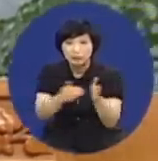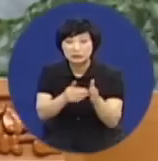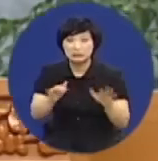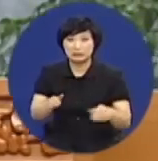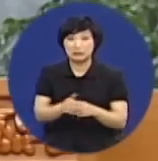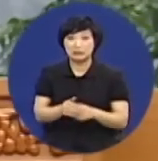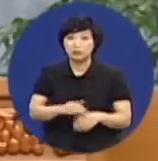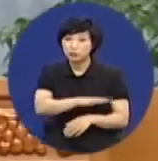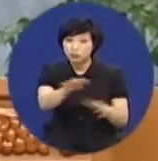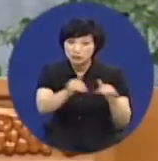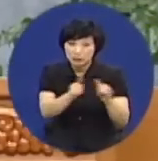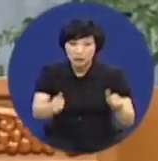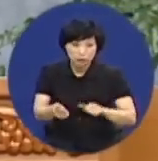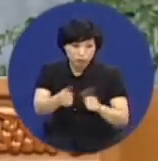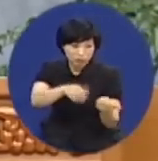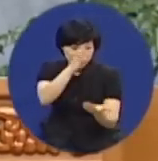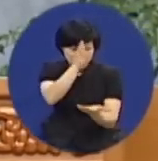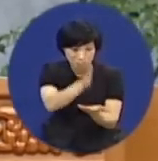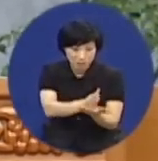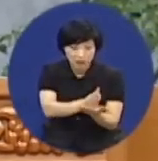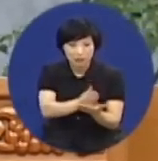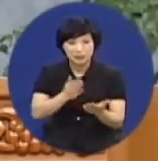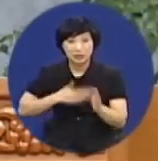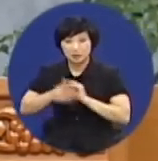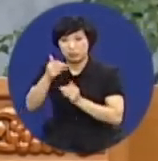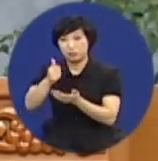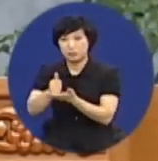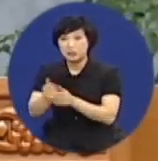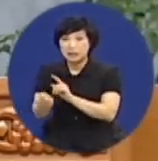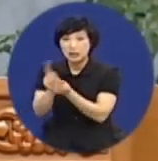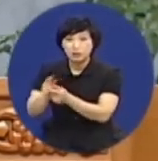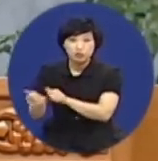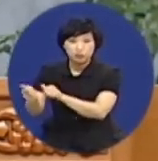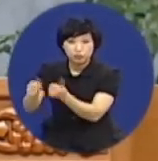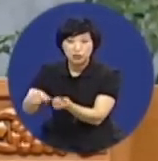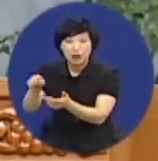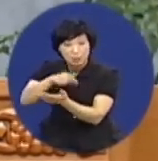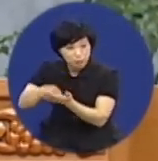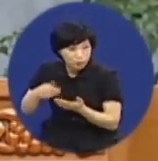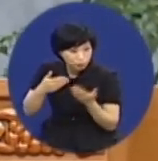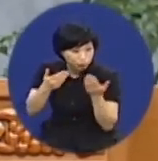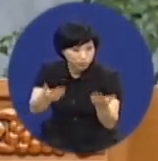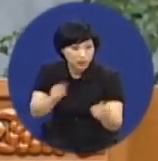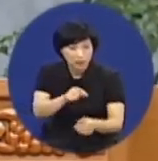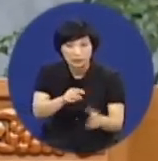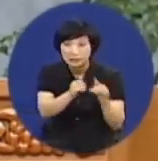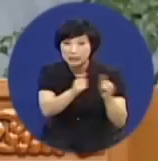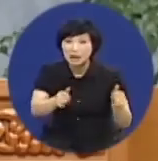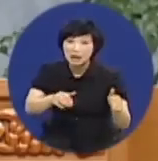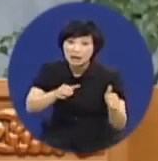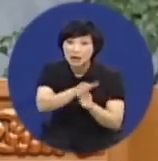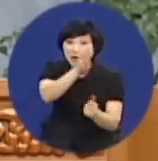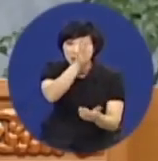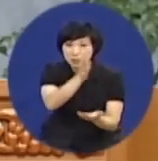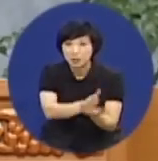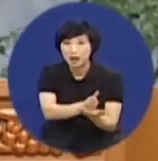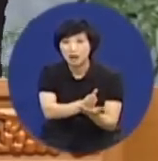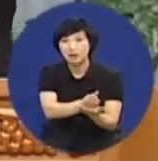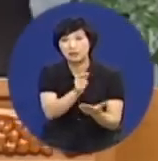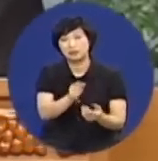贖い、人間は殺さないで代わりに死んで贖った。彼らには手を出すな